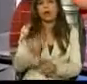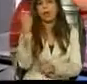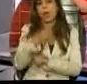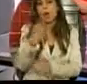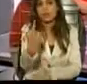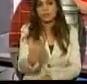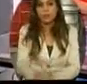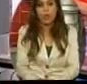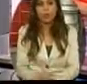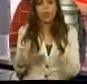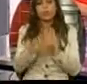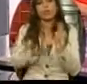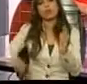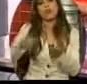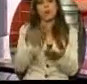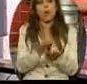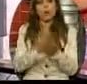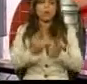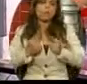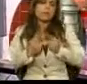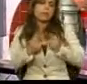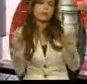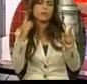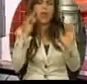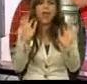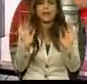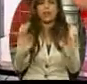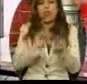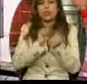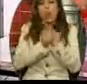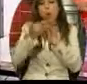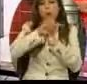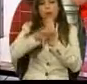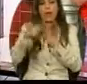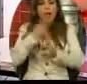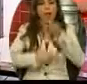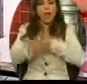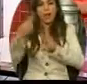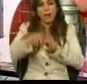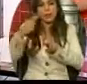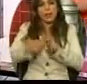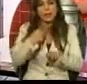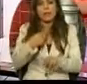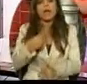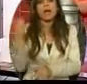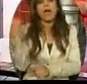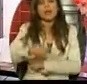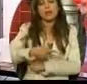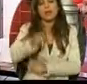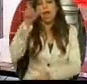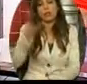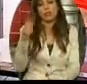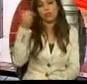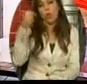עצמו? בדיקה שלנו מגלה שבניגוד לכל היגיון ולכל חוקי הכלכלה, דווקא הזמנה מסוכן